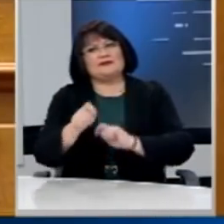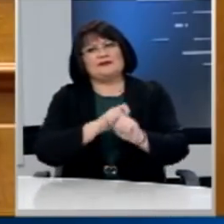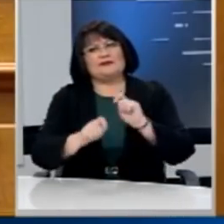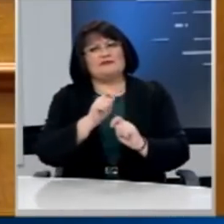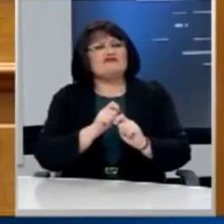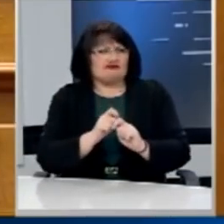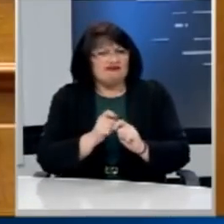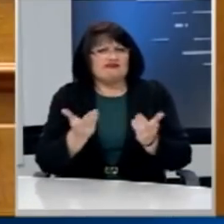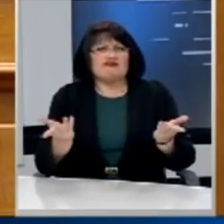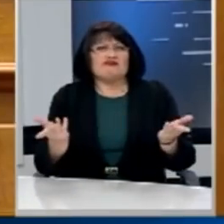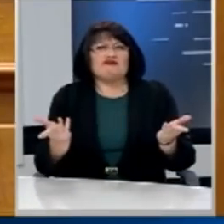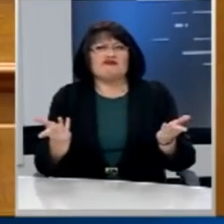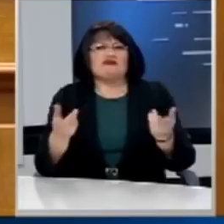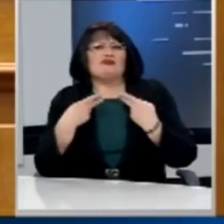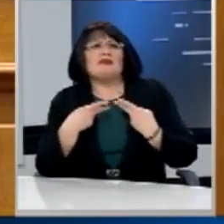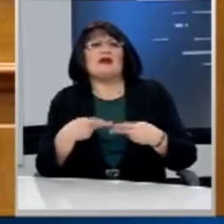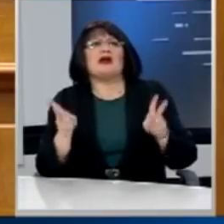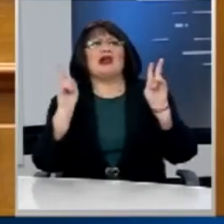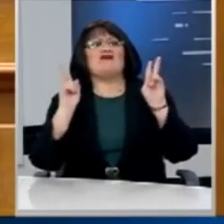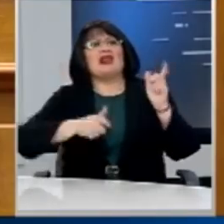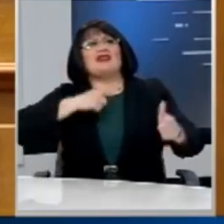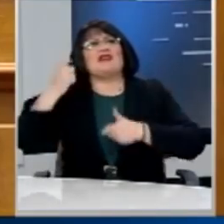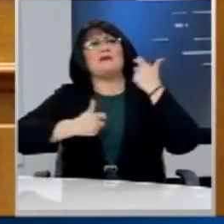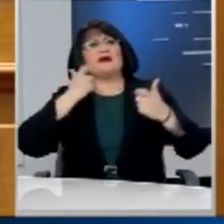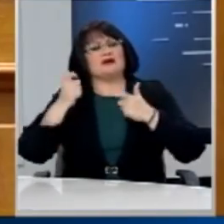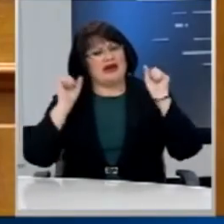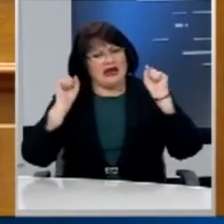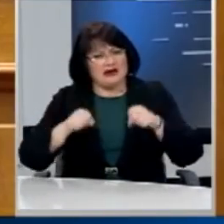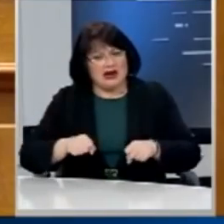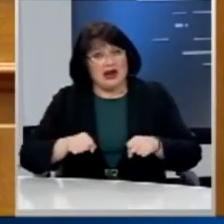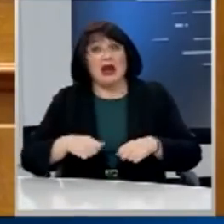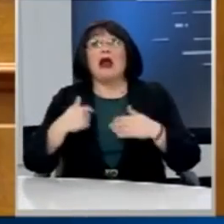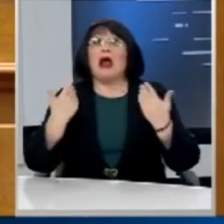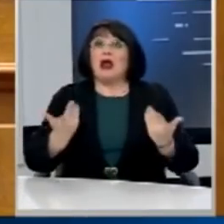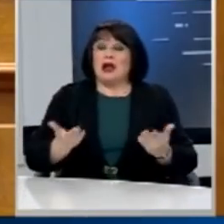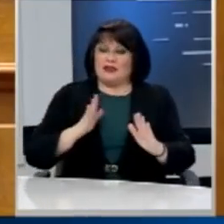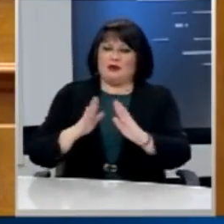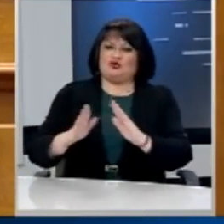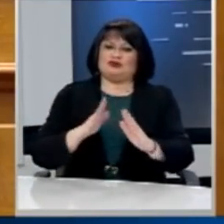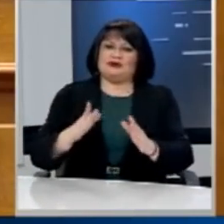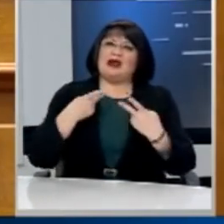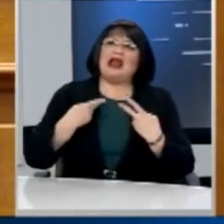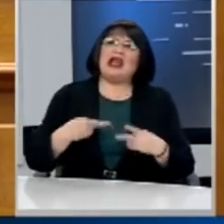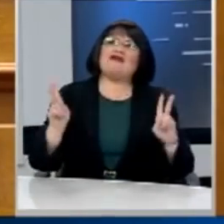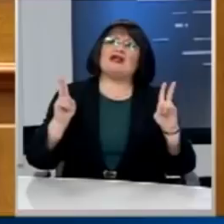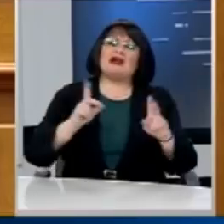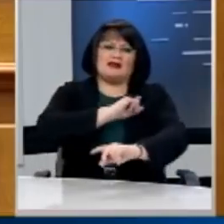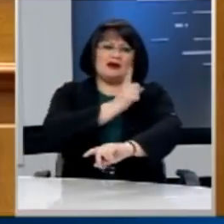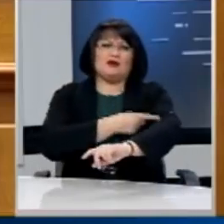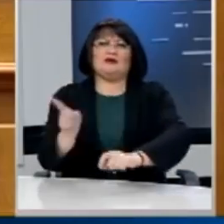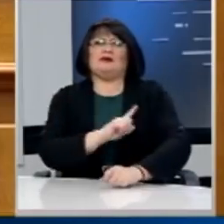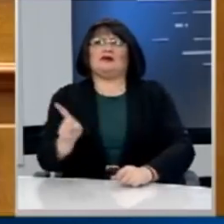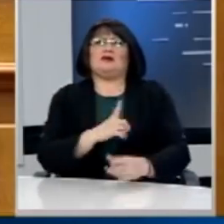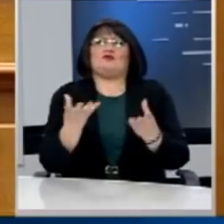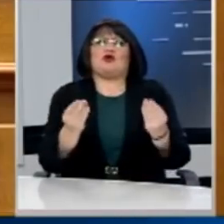θα εμποδίζει την ελεύθερη διαμαρτυρία ορισμένων, αλλά θα υπερασπίζεται και την ελεύθερη δυνατότητα